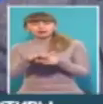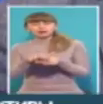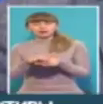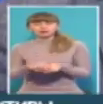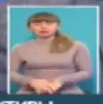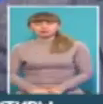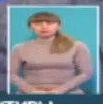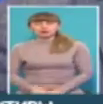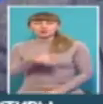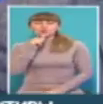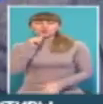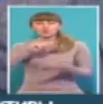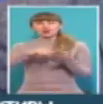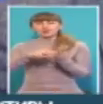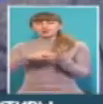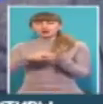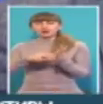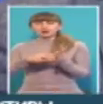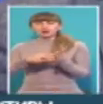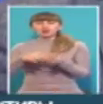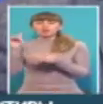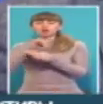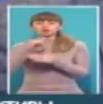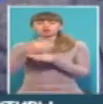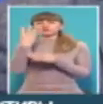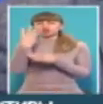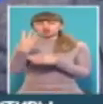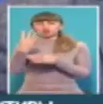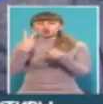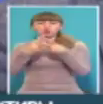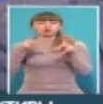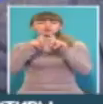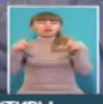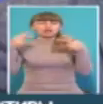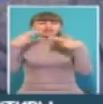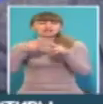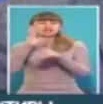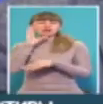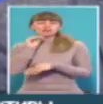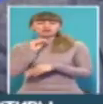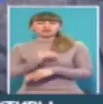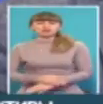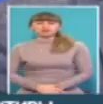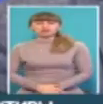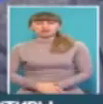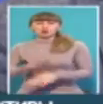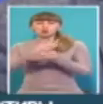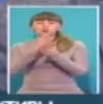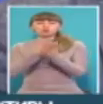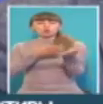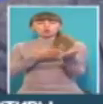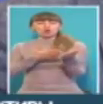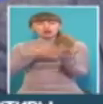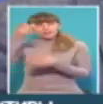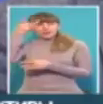осуществлен пилотный проект по подключению в 4 учреждениях города Астаны и Алматы услуги прямой телефонной